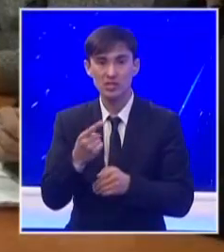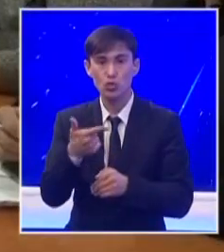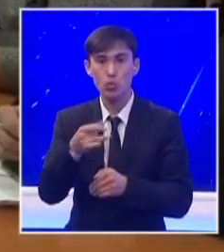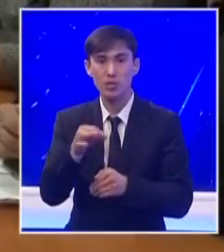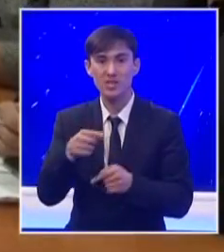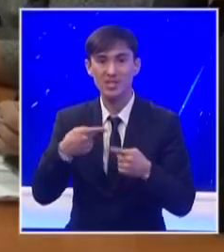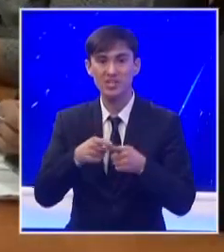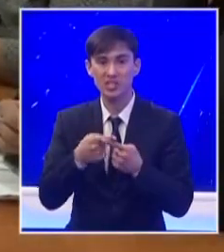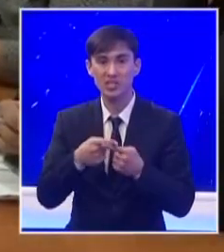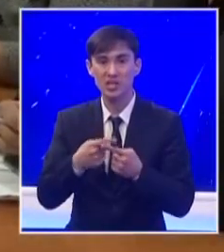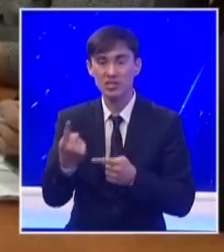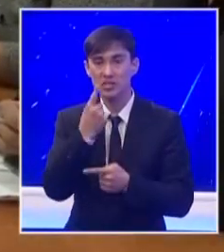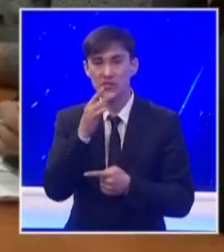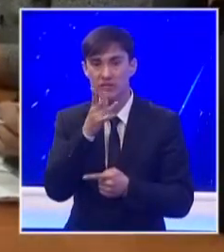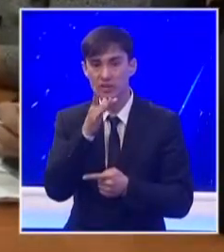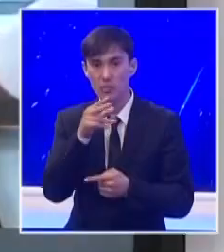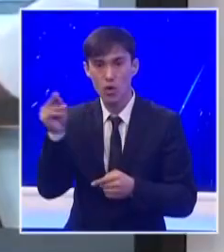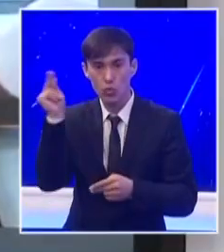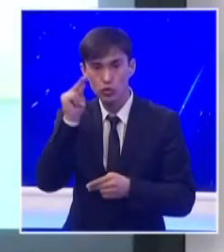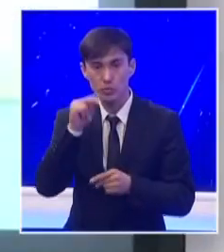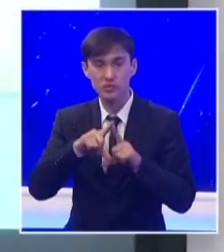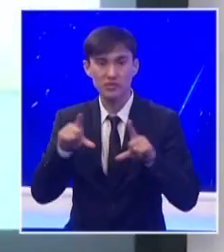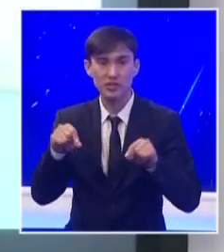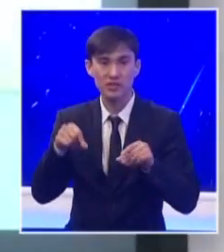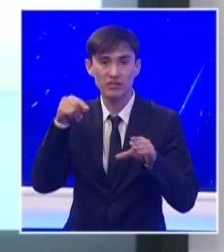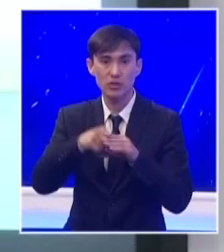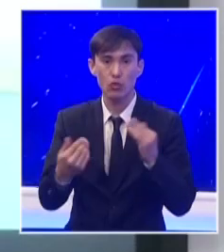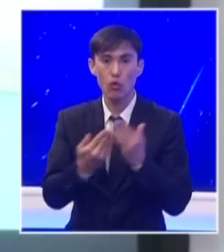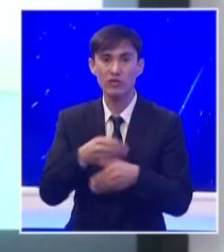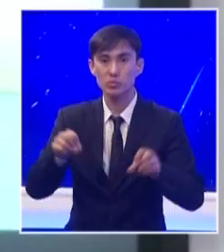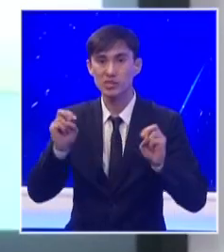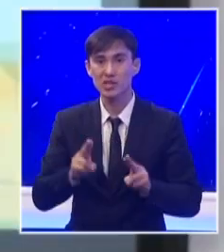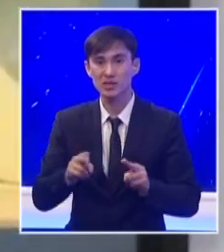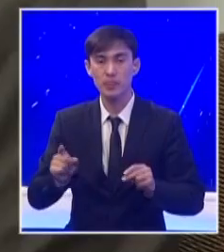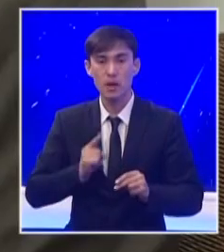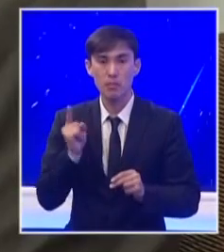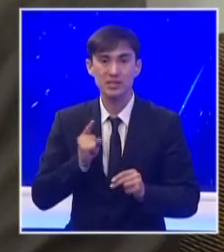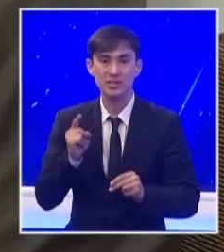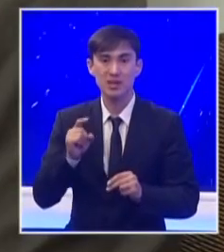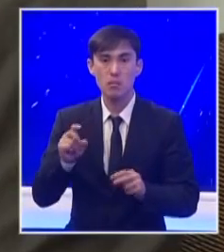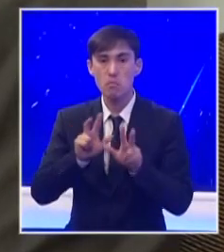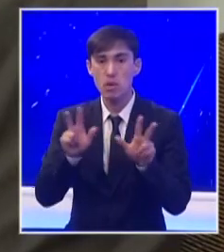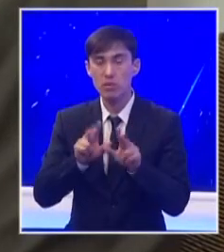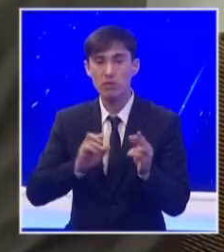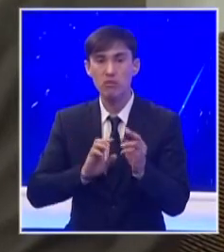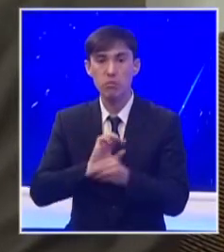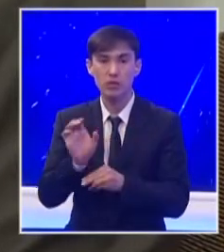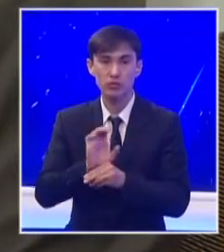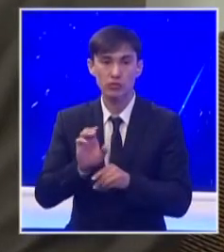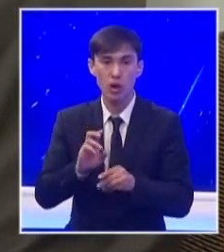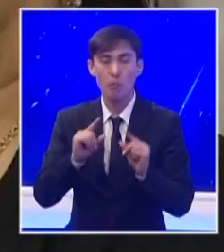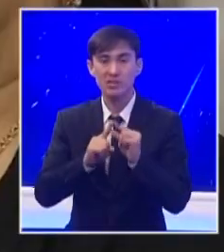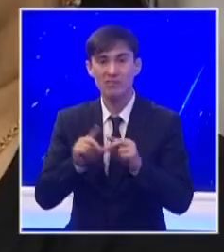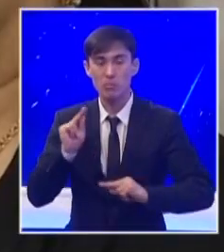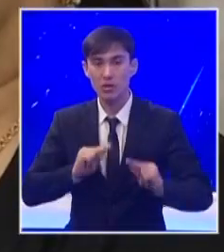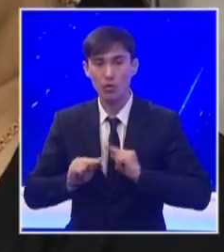них гуманитарно-технический. С недавнего времени в учебном заведении внедрена новая специальность – мастер мебельного производства. По